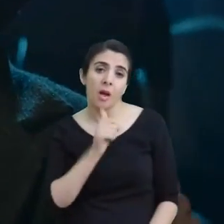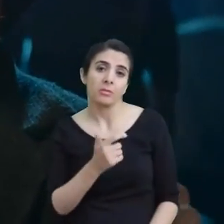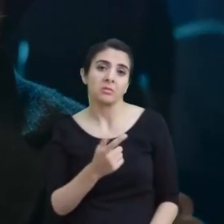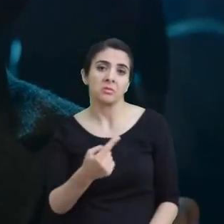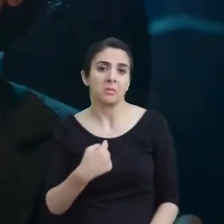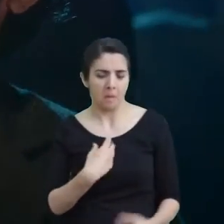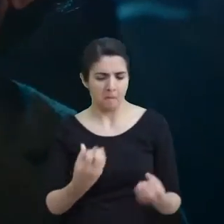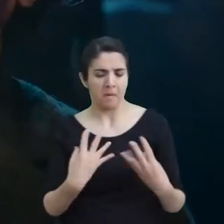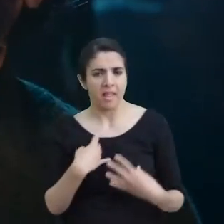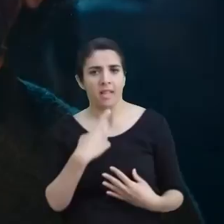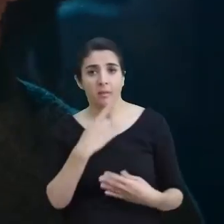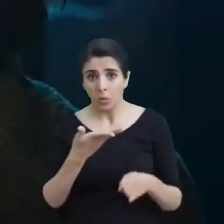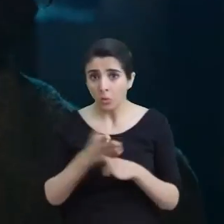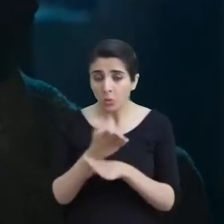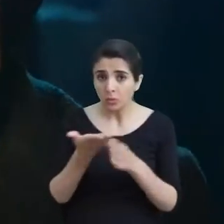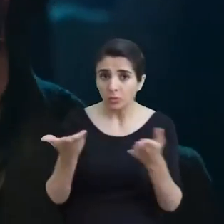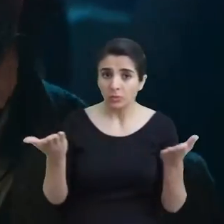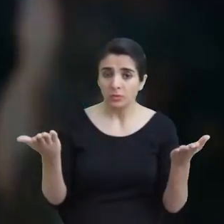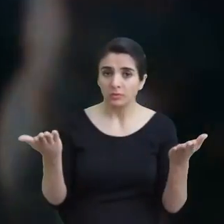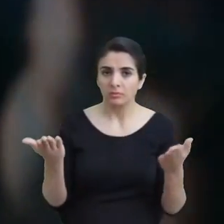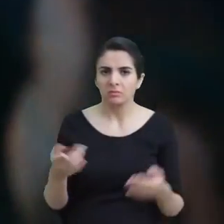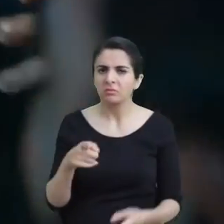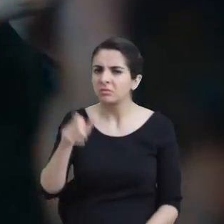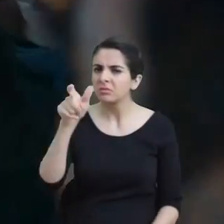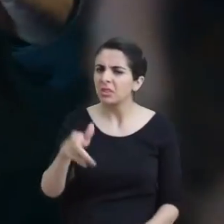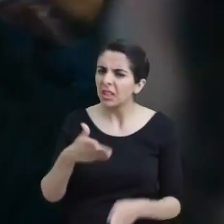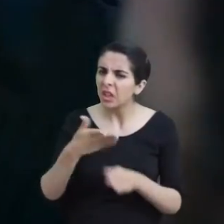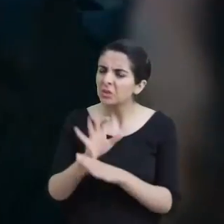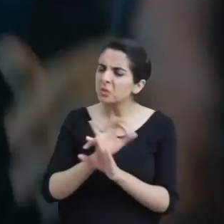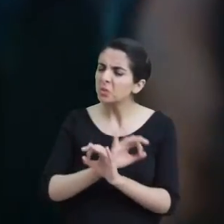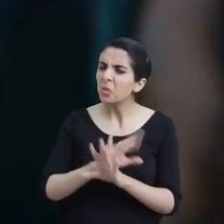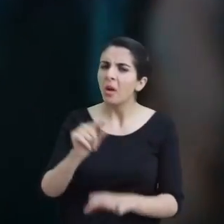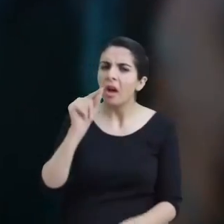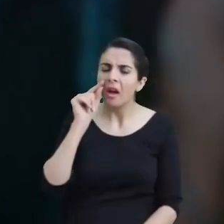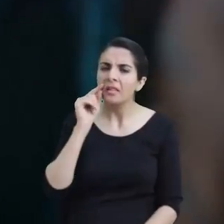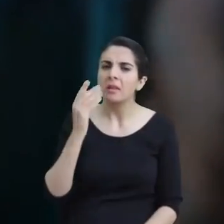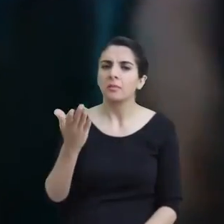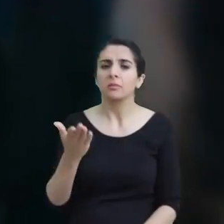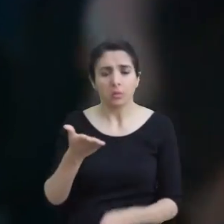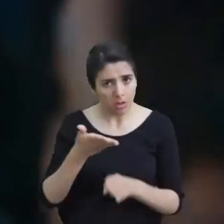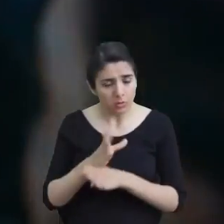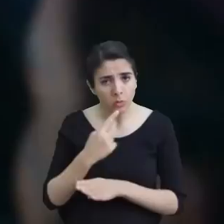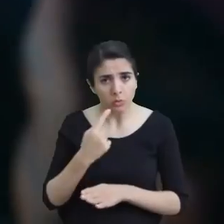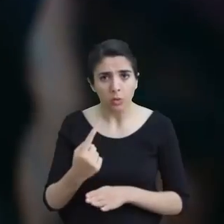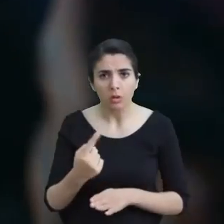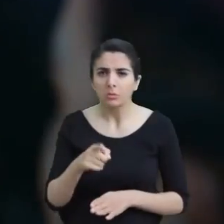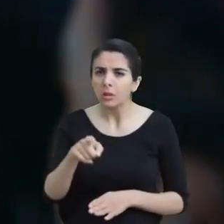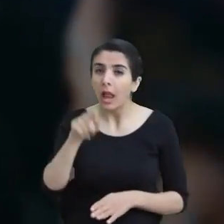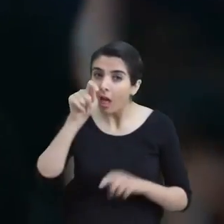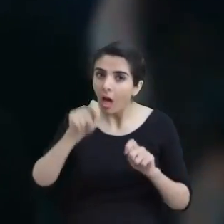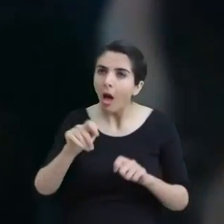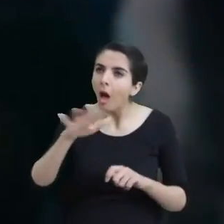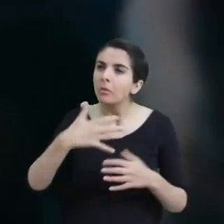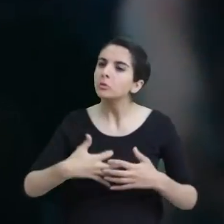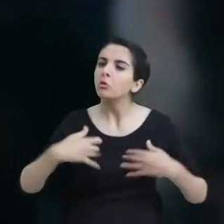sana. Sen bize bırak diye. Değil mi çocuklar? Sen harbiden büyük adamsın ha Recai. Vallahi bak.